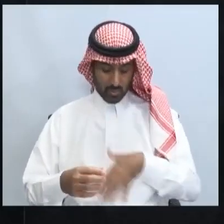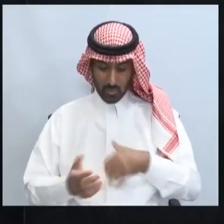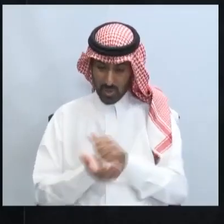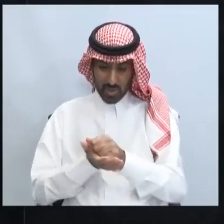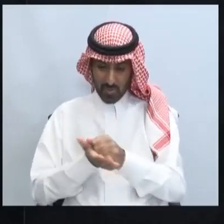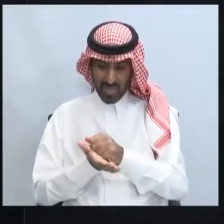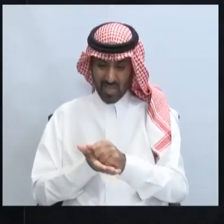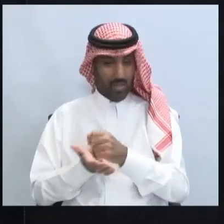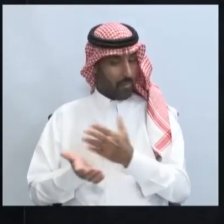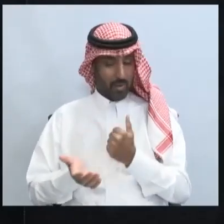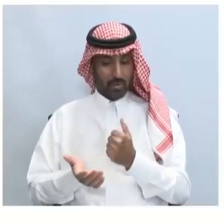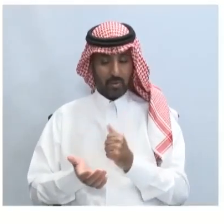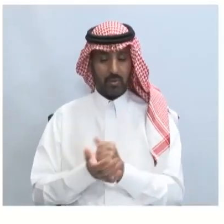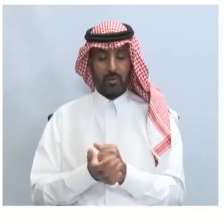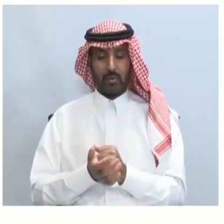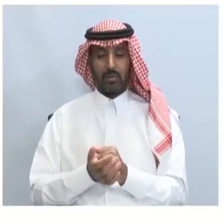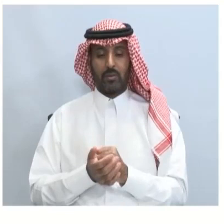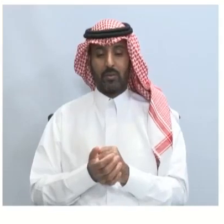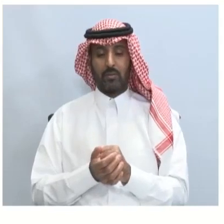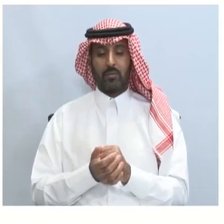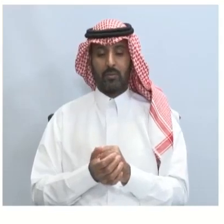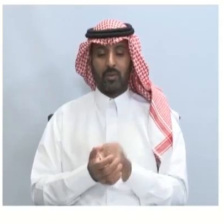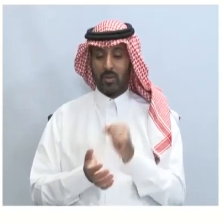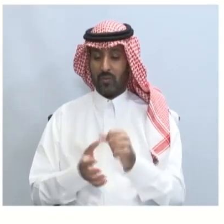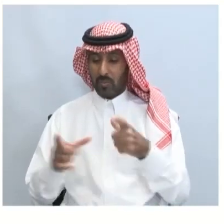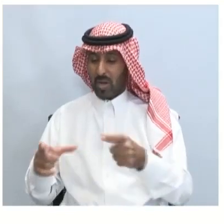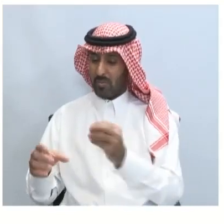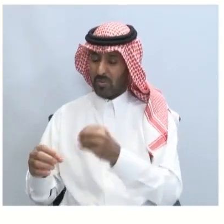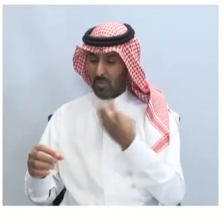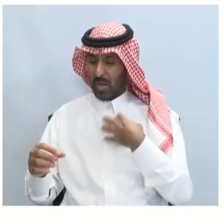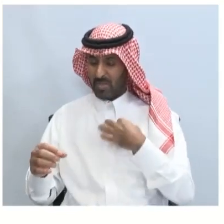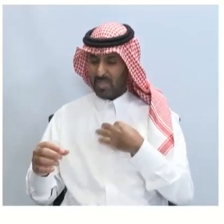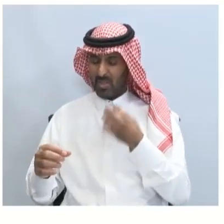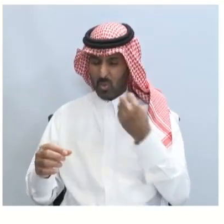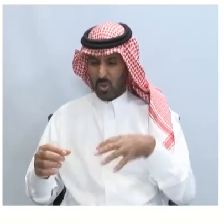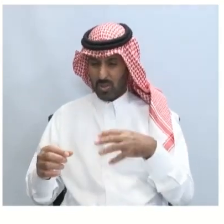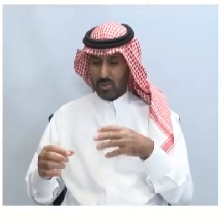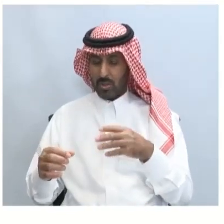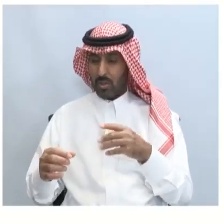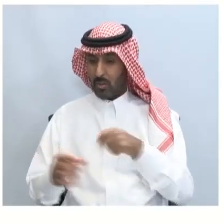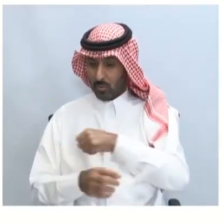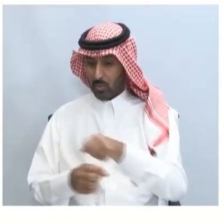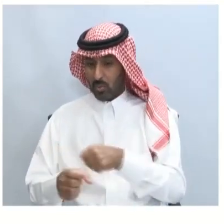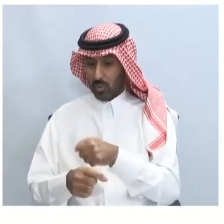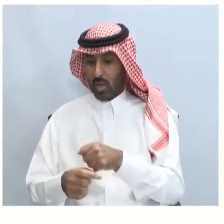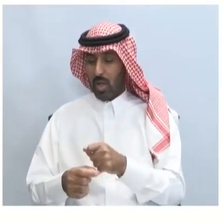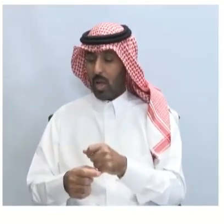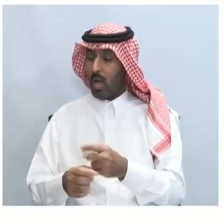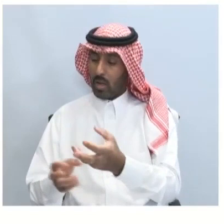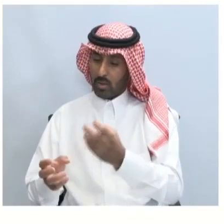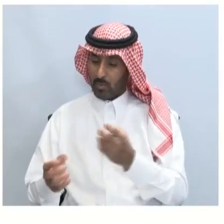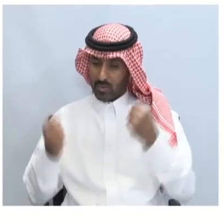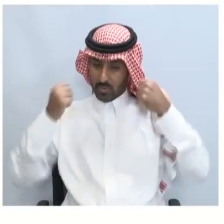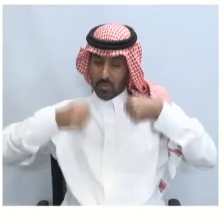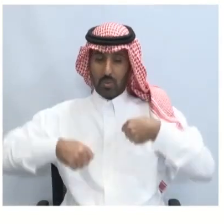تضيفها اضعها في المكان المخصص للملابس المتسخه استعدا لغسلها والبس اخرى